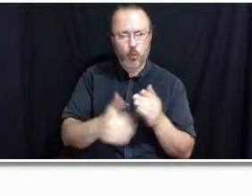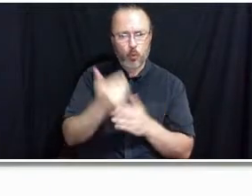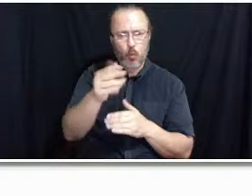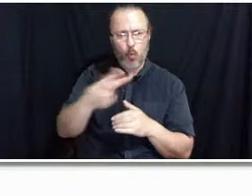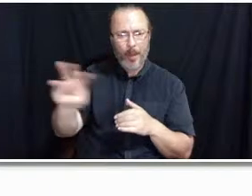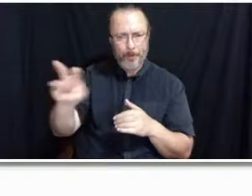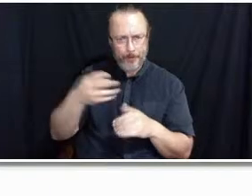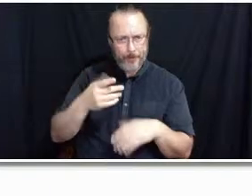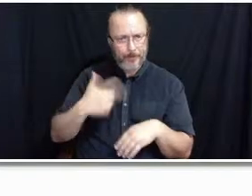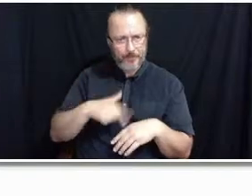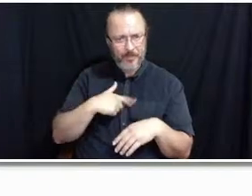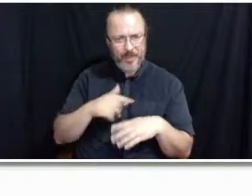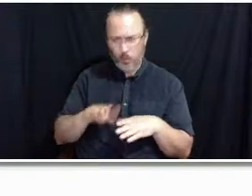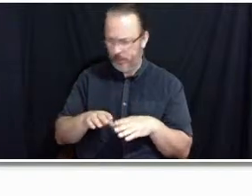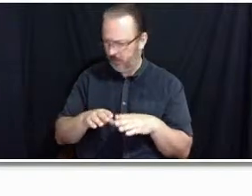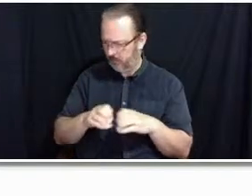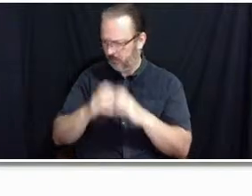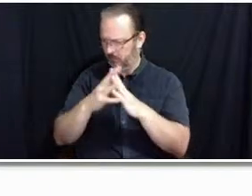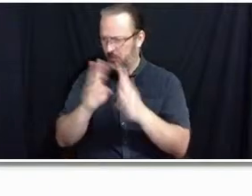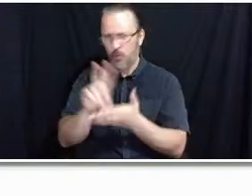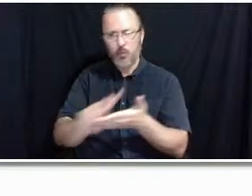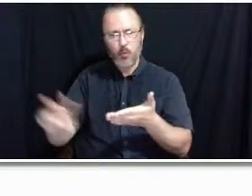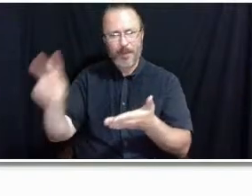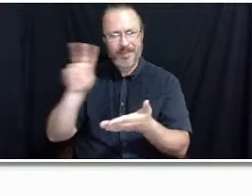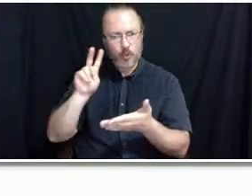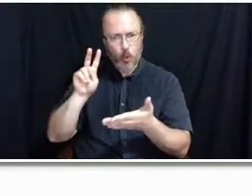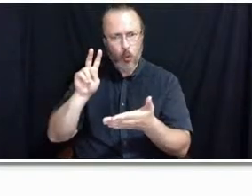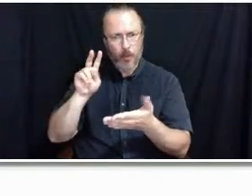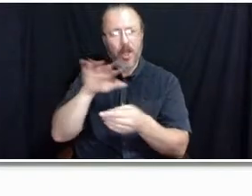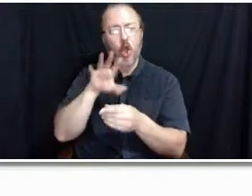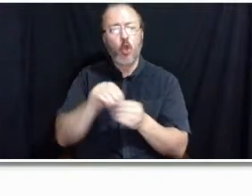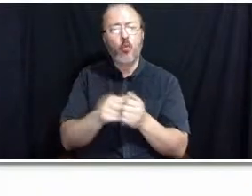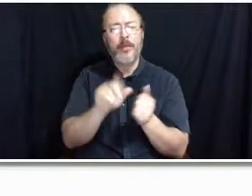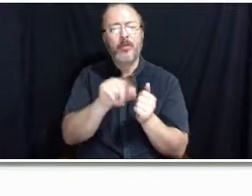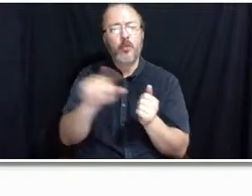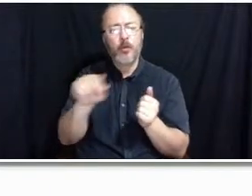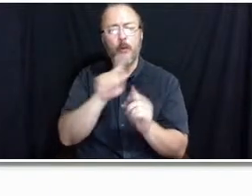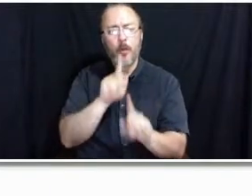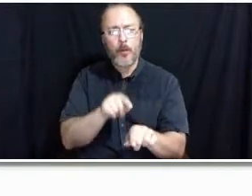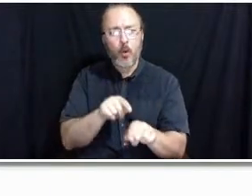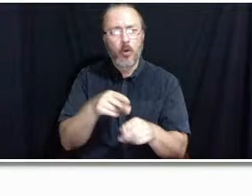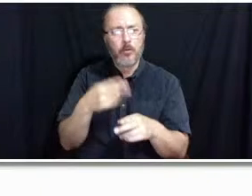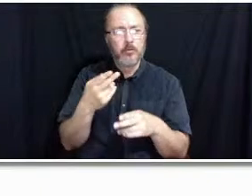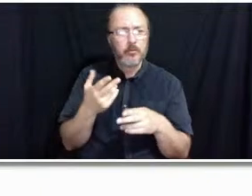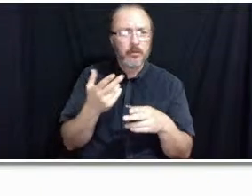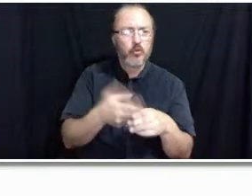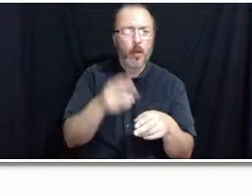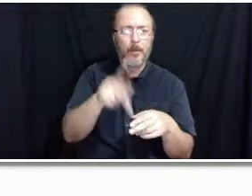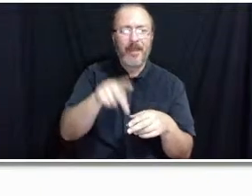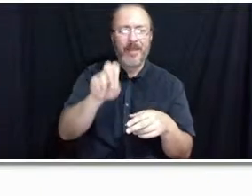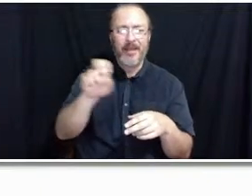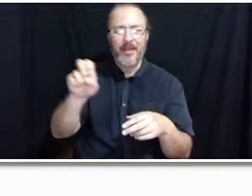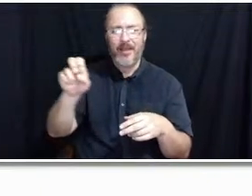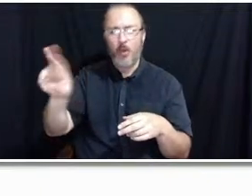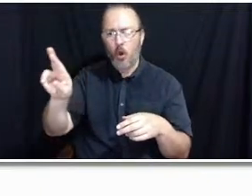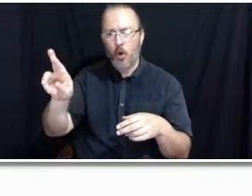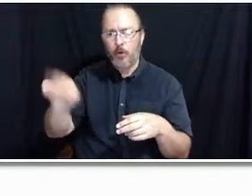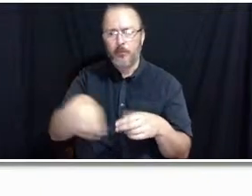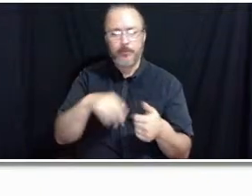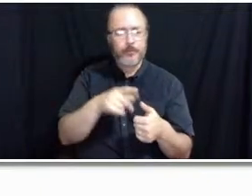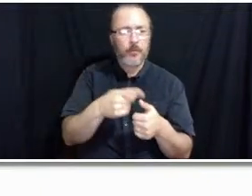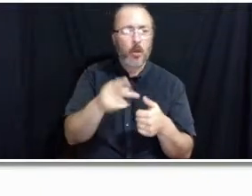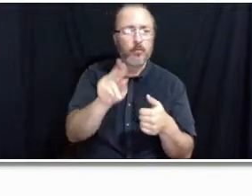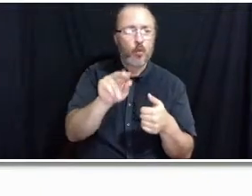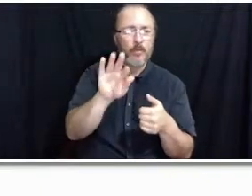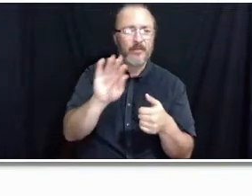web que nous avons lancé il y a 2 semaines, en même temps qu'on lançait le rapport mondial de suivi 2020. C'est Peer, plateforme en ligne,